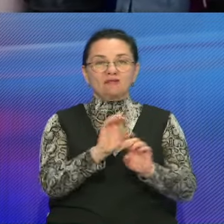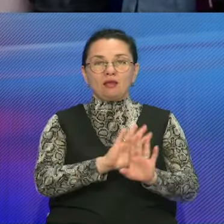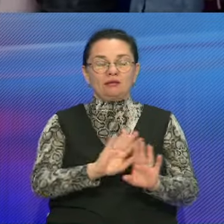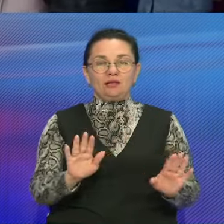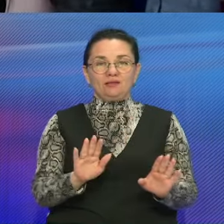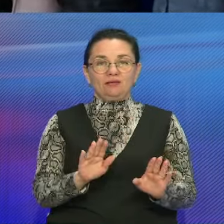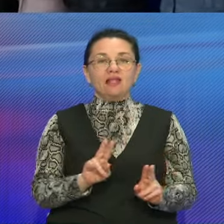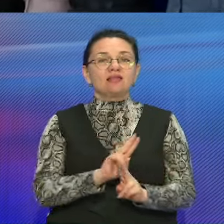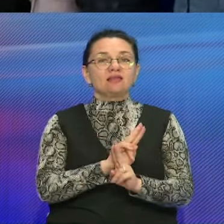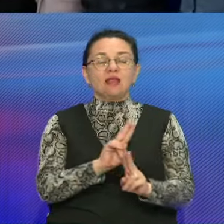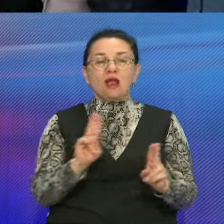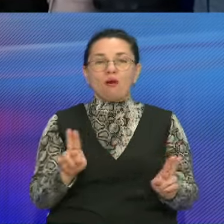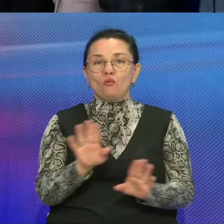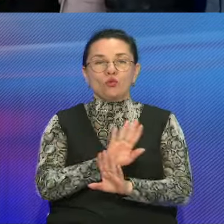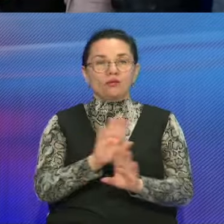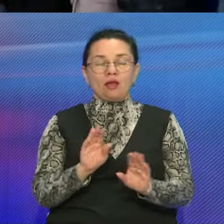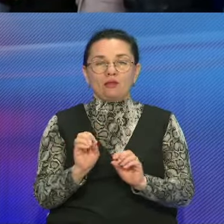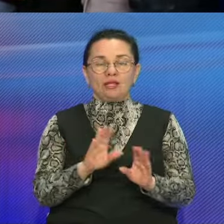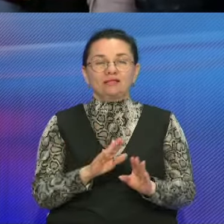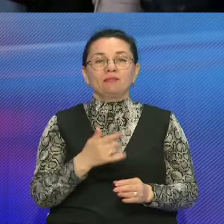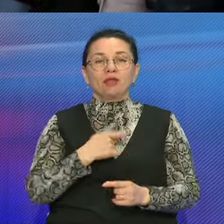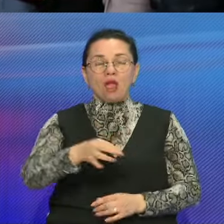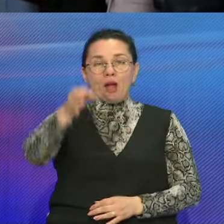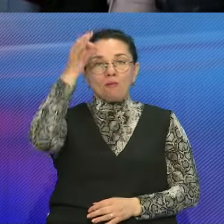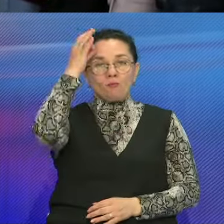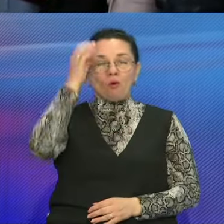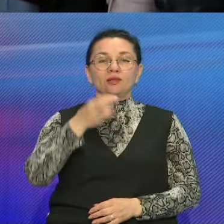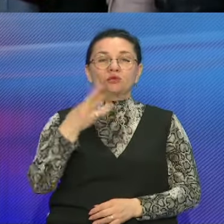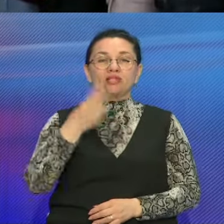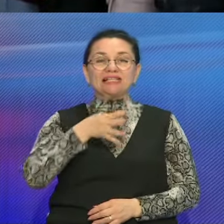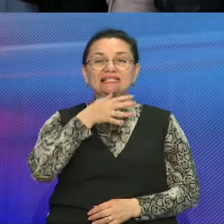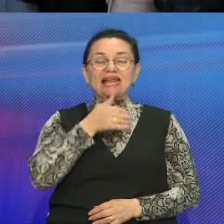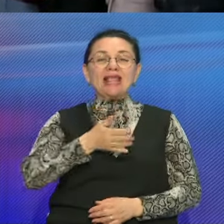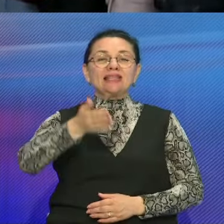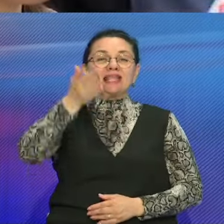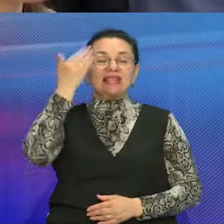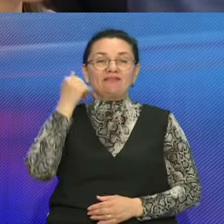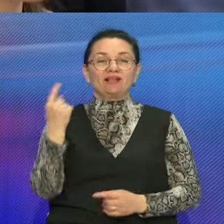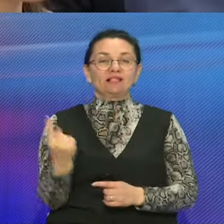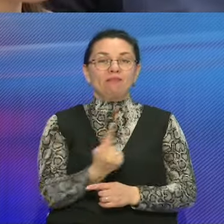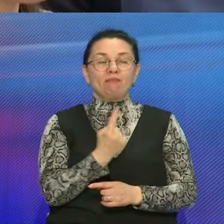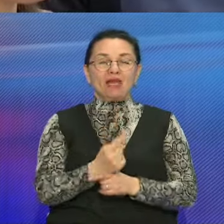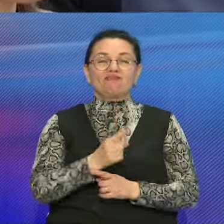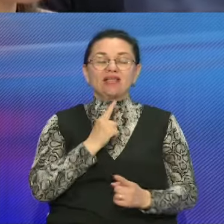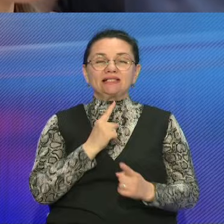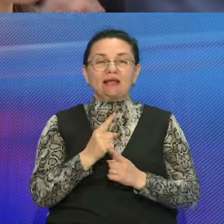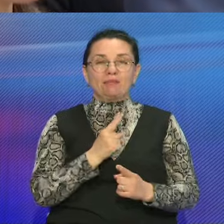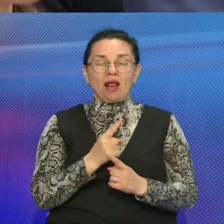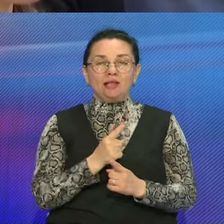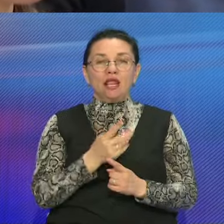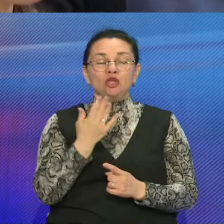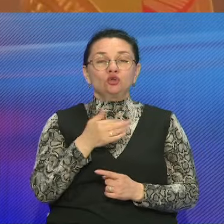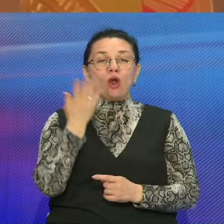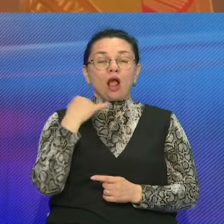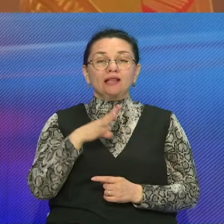Мы вас никому не отдадим. Я помню 30-летней давности свое первое собрание, что, будучи